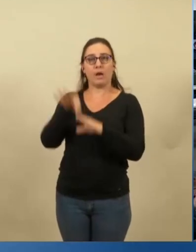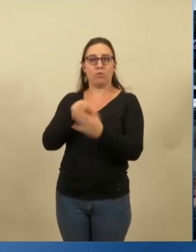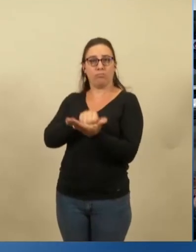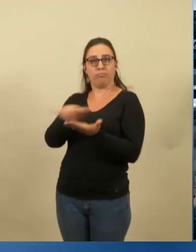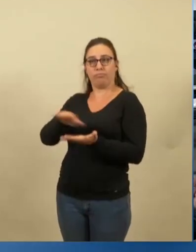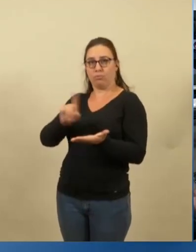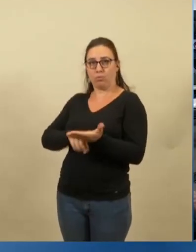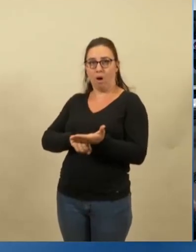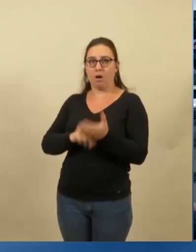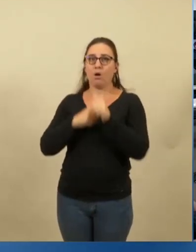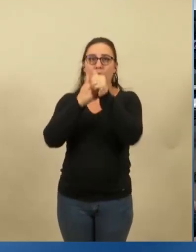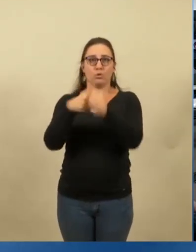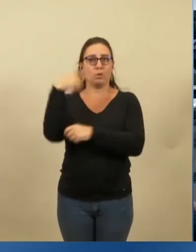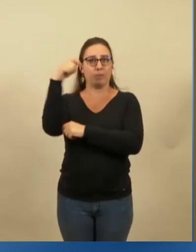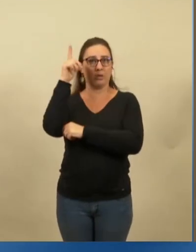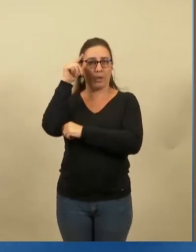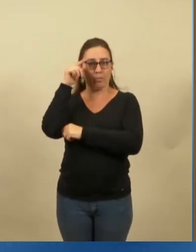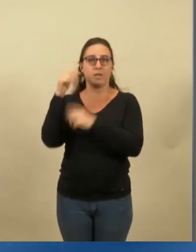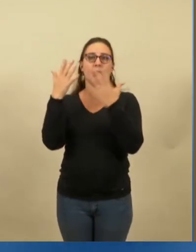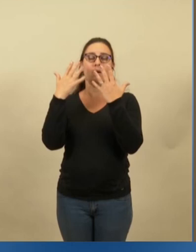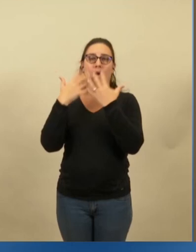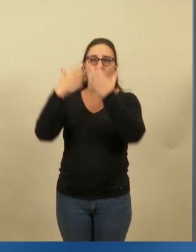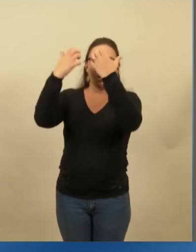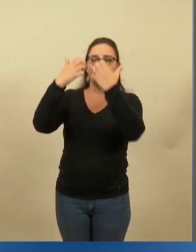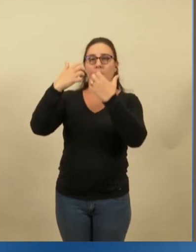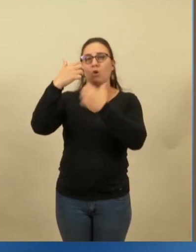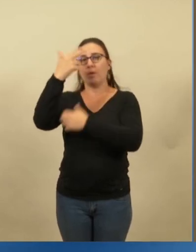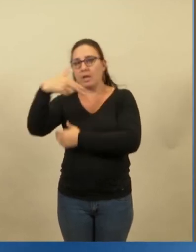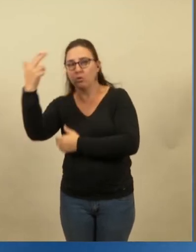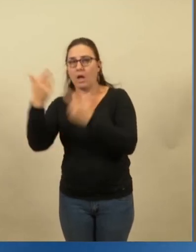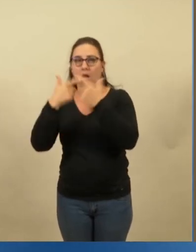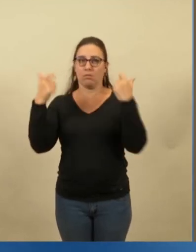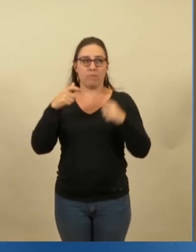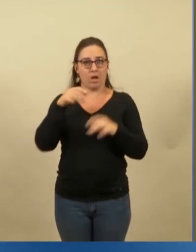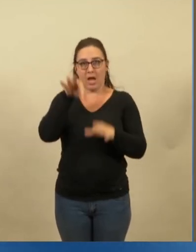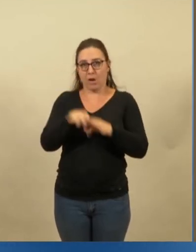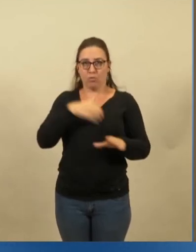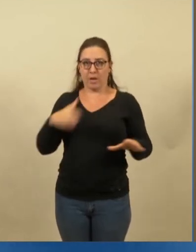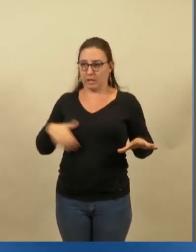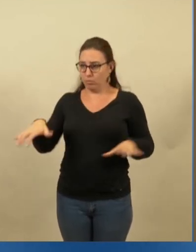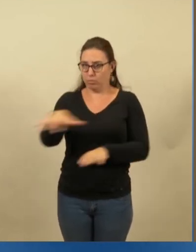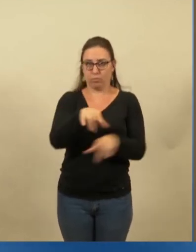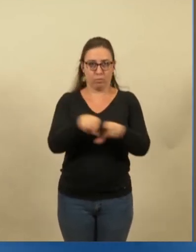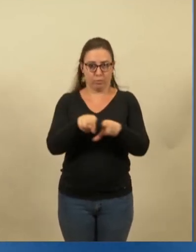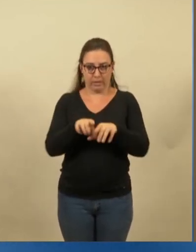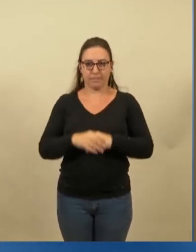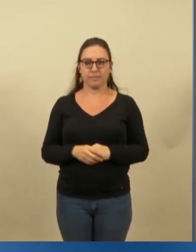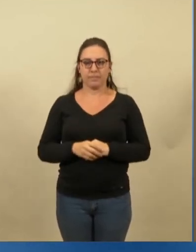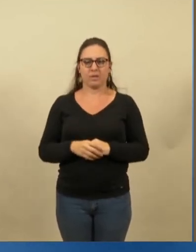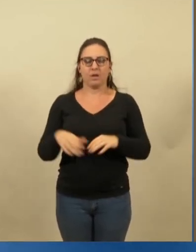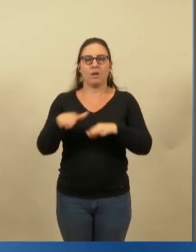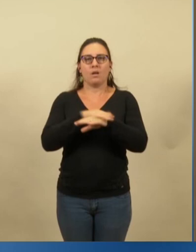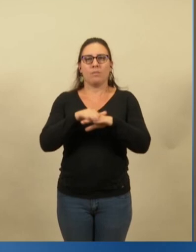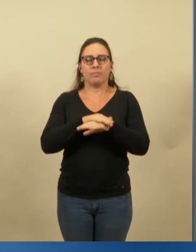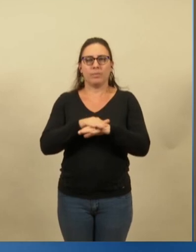s'appliquant donc au président de la République au parlementaire comme aux élus locaux donnerez donc or donc à l'idée donc de responsabilité politique